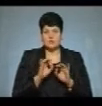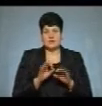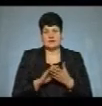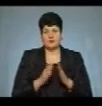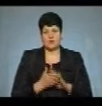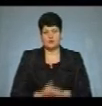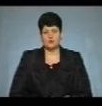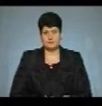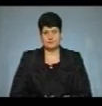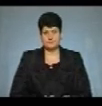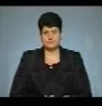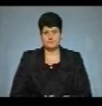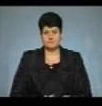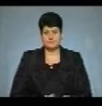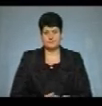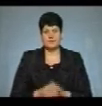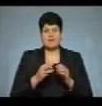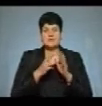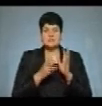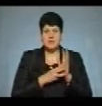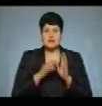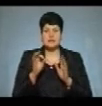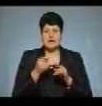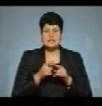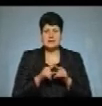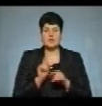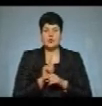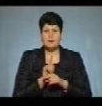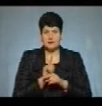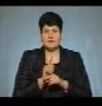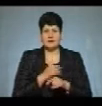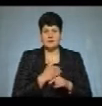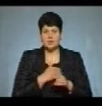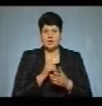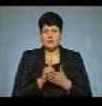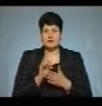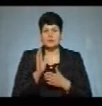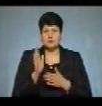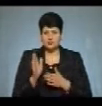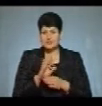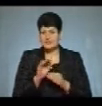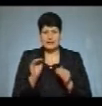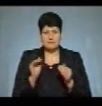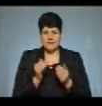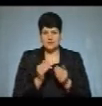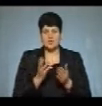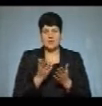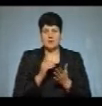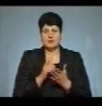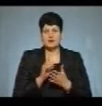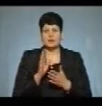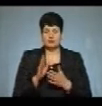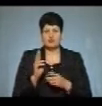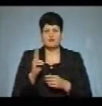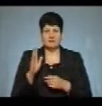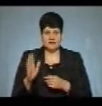ситуацію. Перші 18 градусів – це є нормативна температура, яка повинна бути, не менше, яка повинна бути в